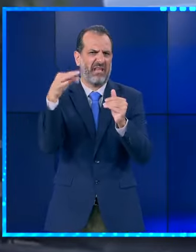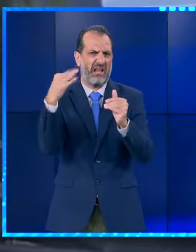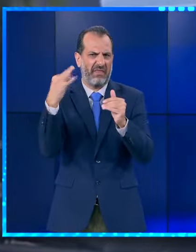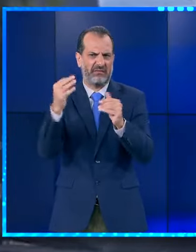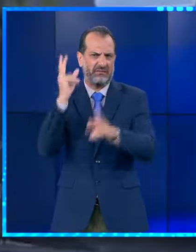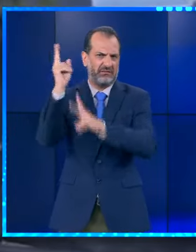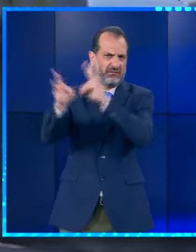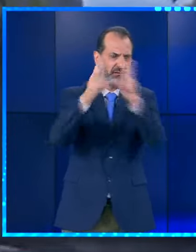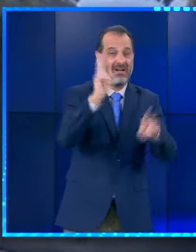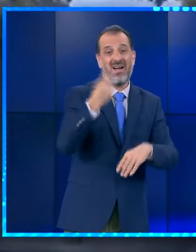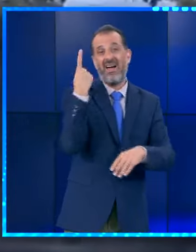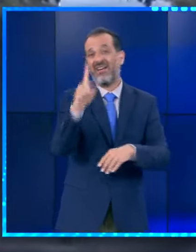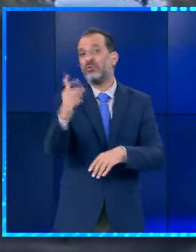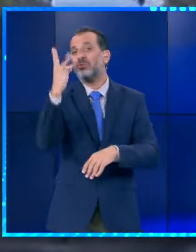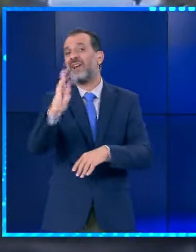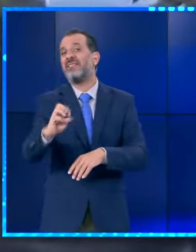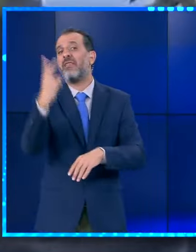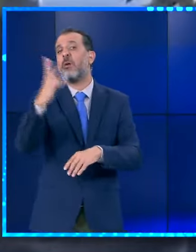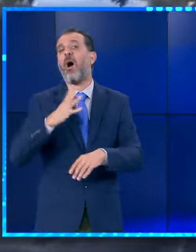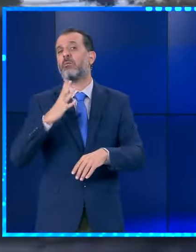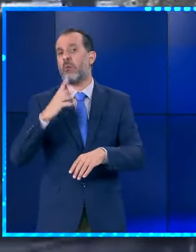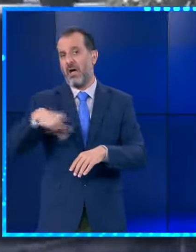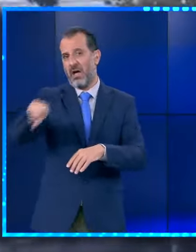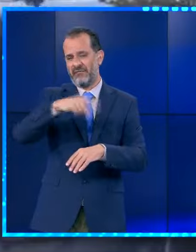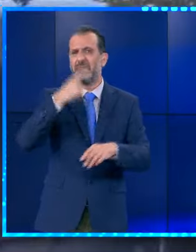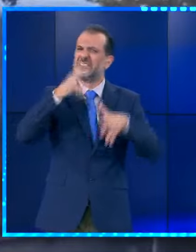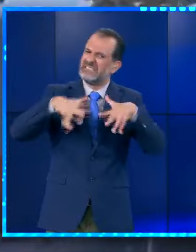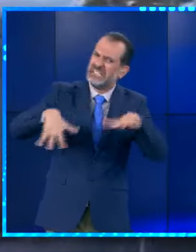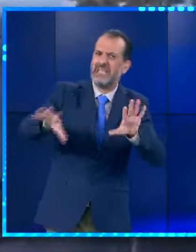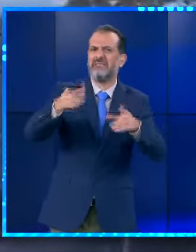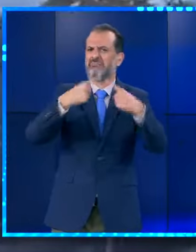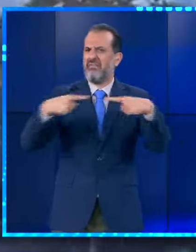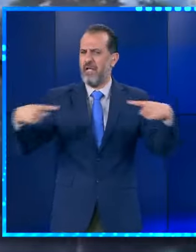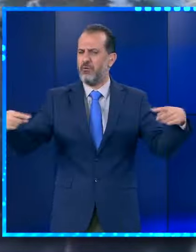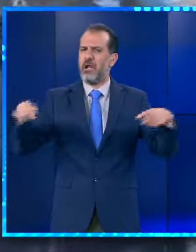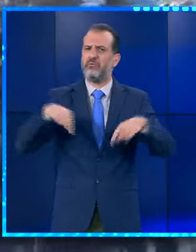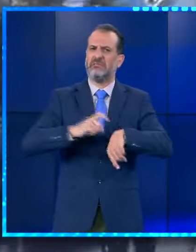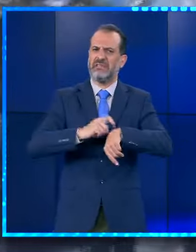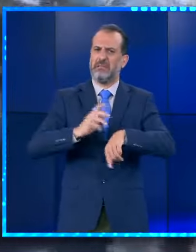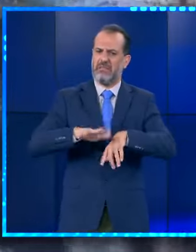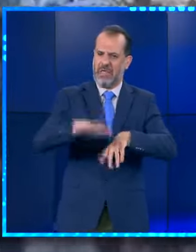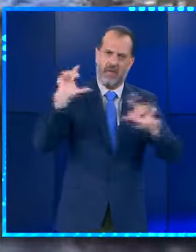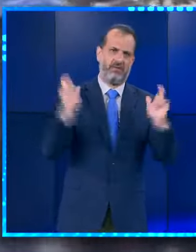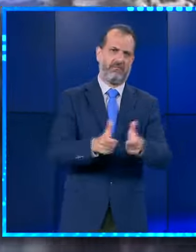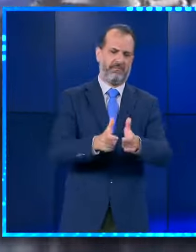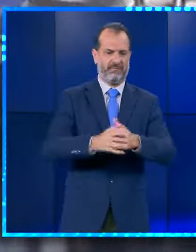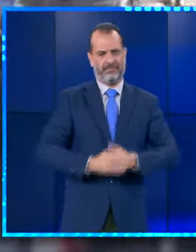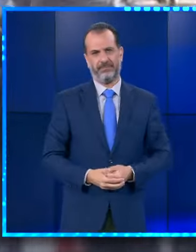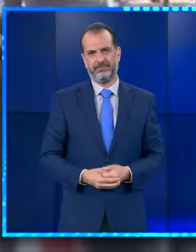περίπου 132 άτομα, τα περισσότερα εκ των οποίων είναι και συγγενικά μέλη. Κατερίνα. Σε ευχαριστώ πολύ, Λευκή.